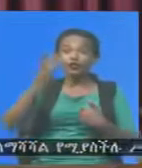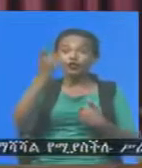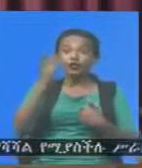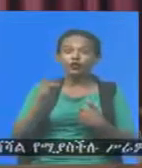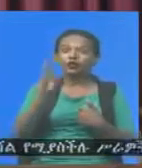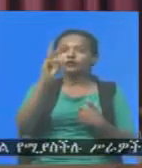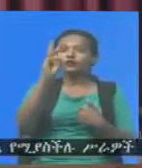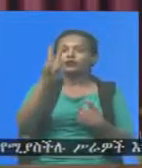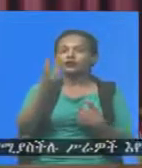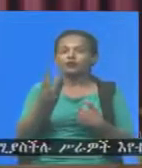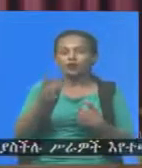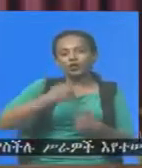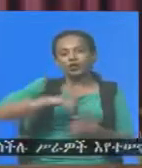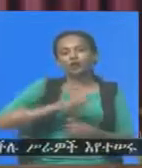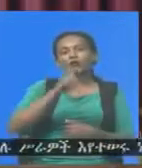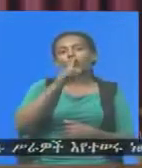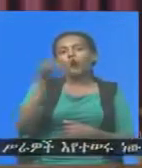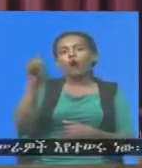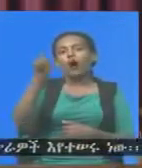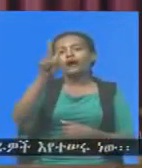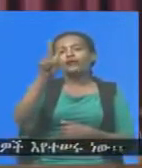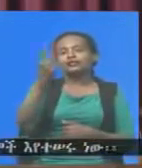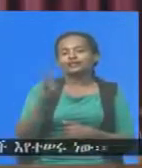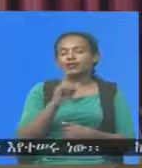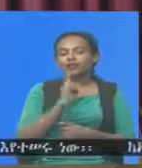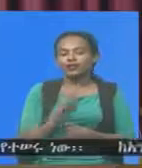ናት እኛ ግን 126ኛ ነን